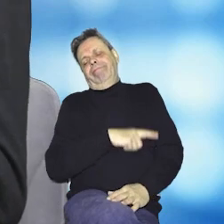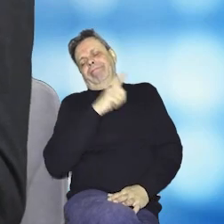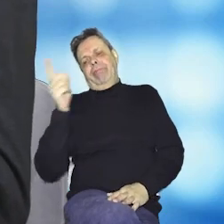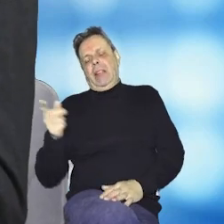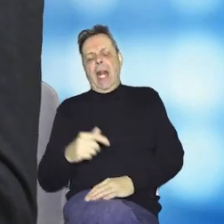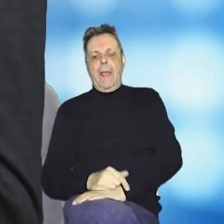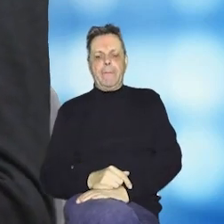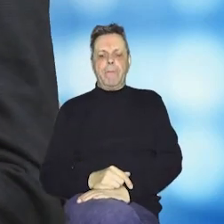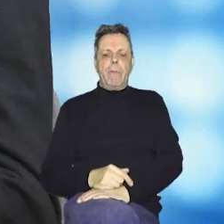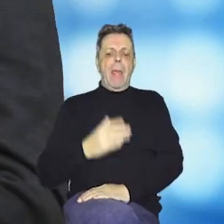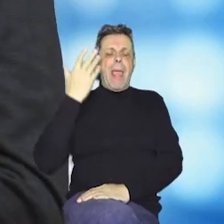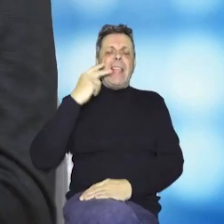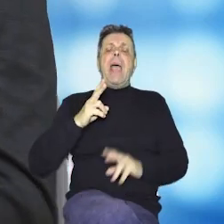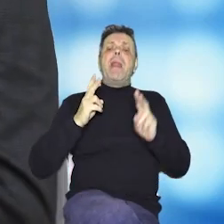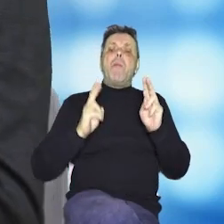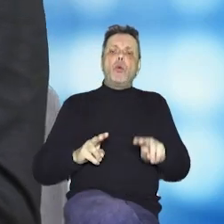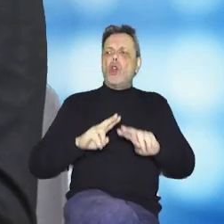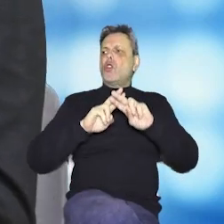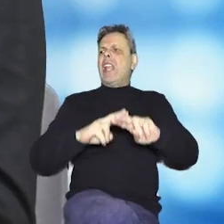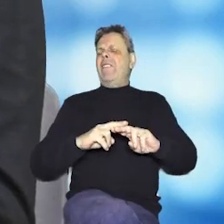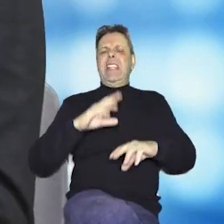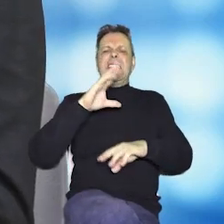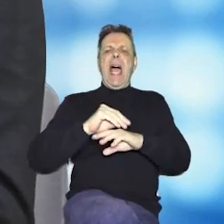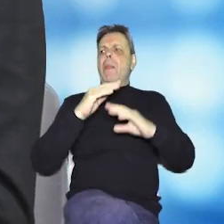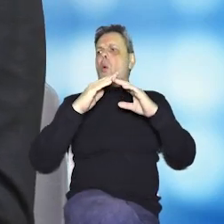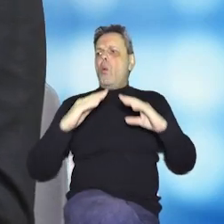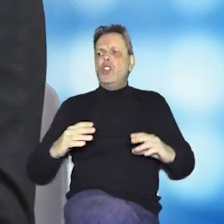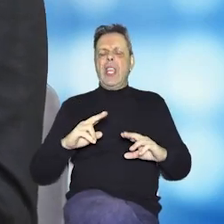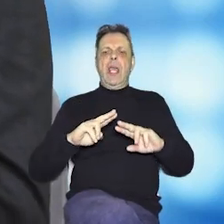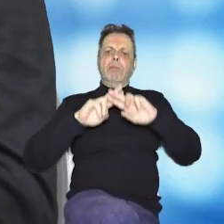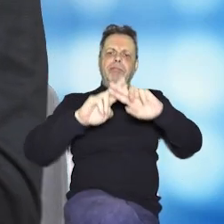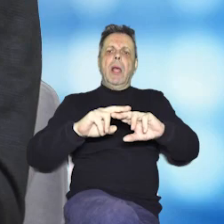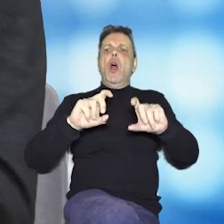Nekada, koliko znam, bila je mogućnost ostaviti stan, kuću u domu za starije